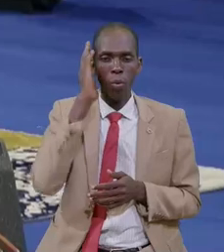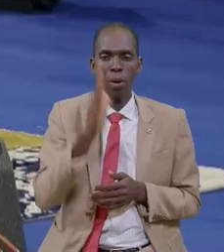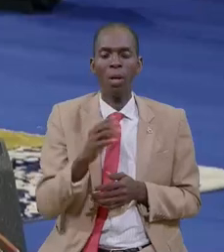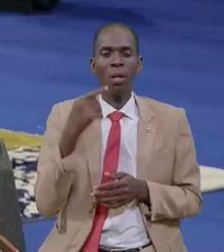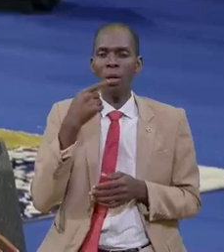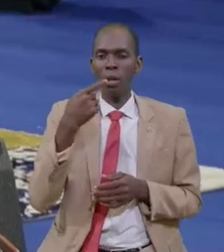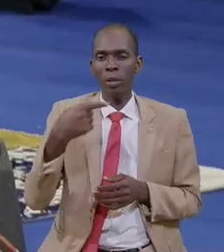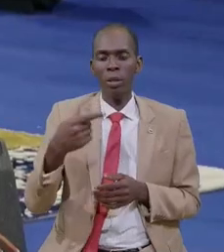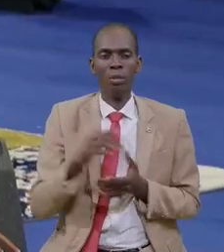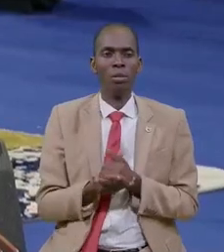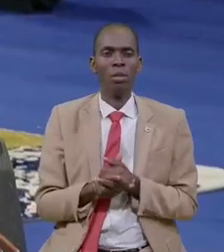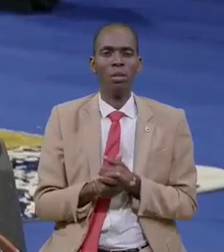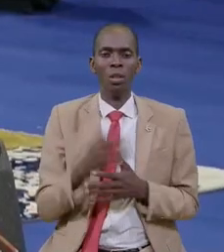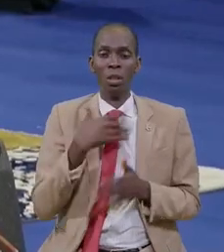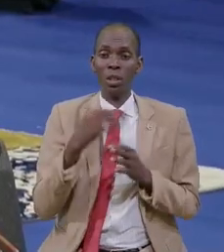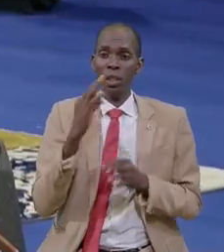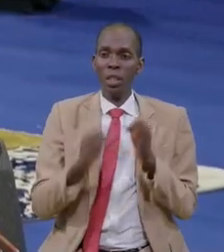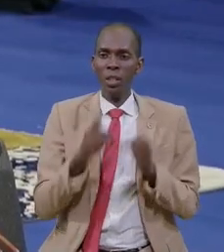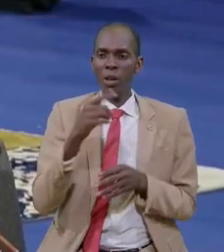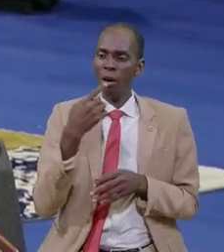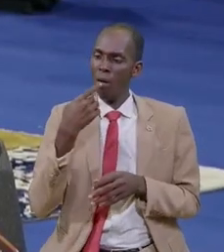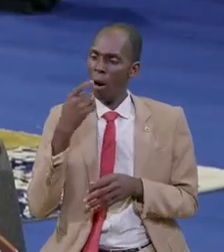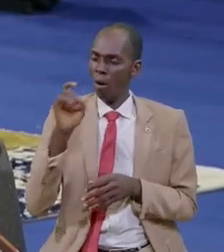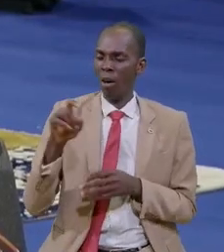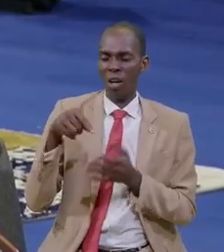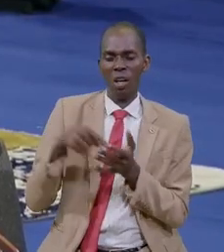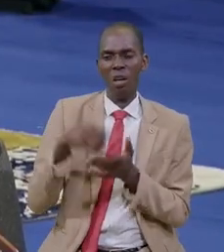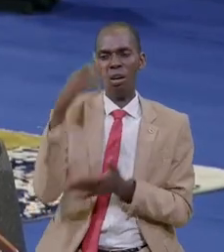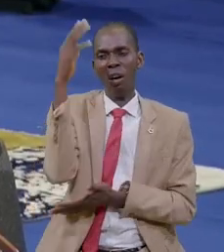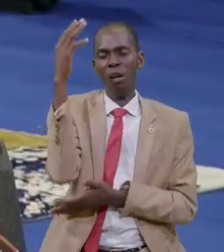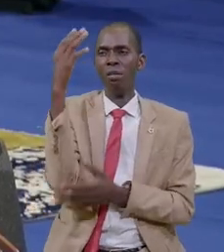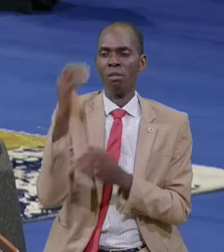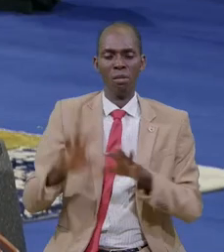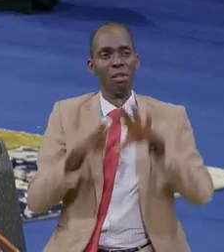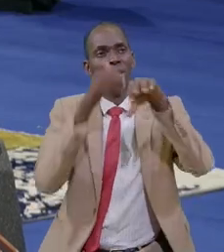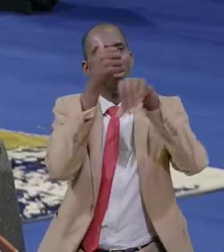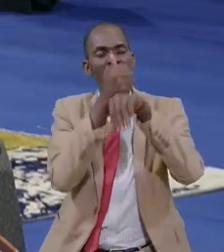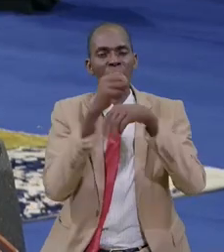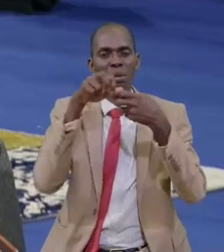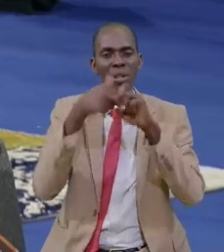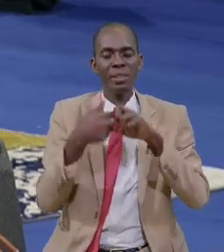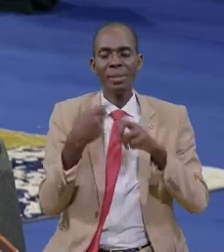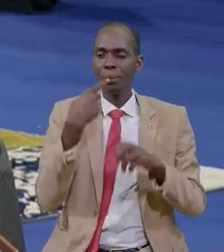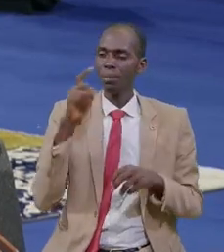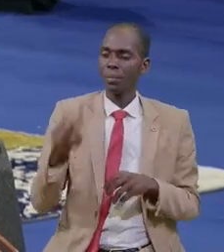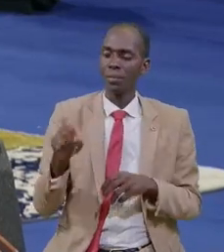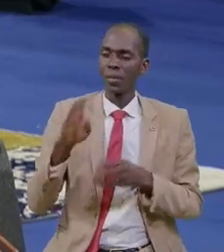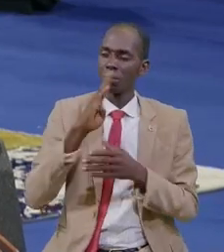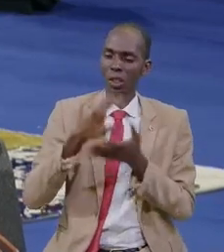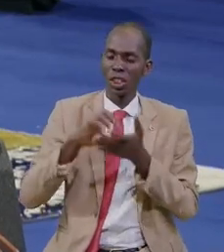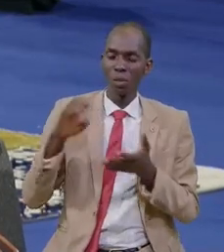Si quelqu'un dit à cette montagne, si tu dis à cette montagne, sois ôté et